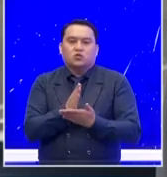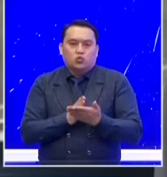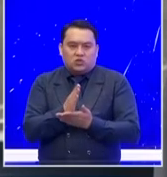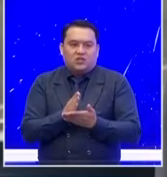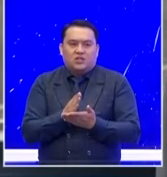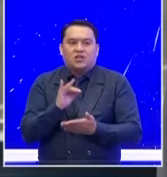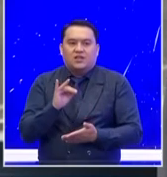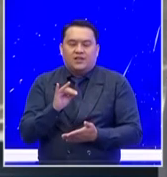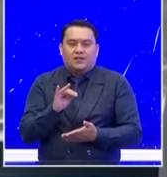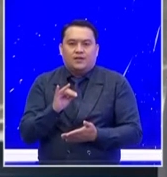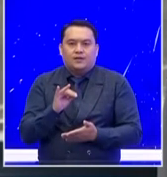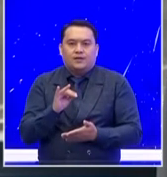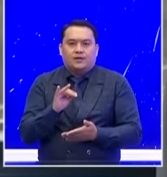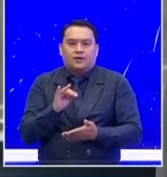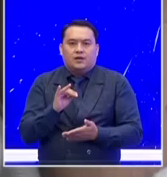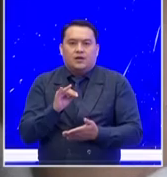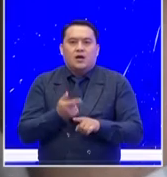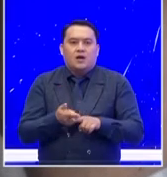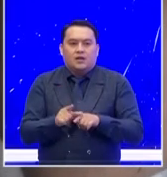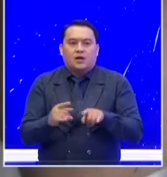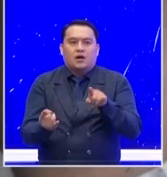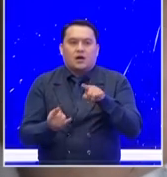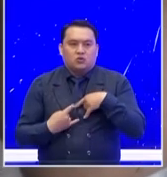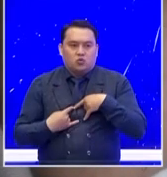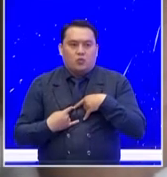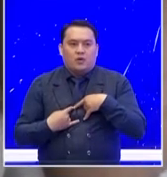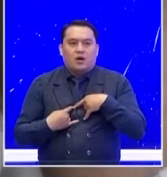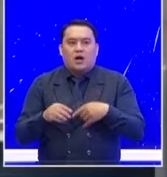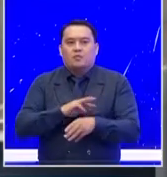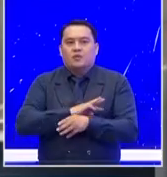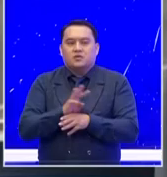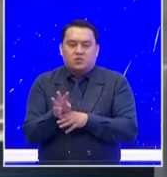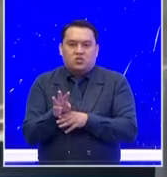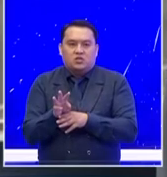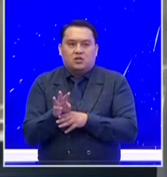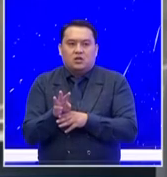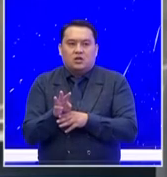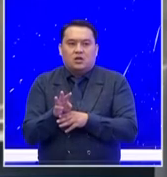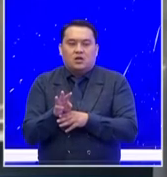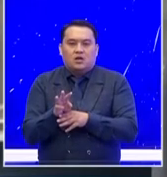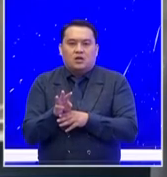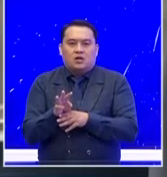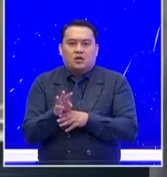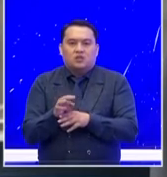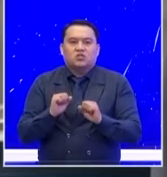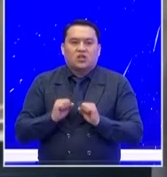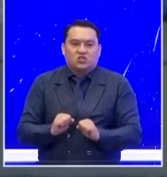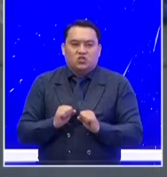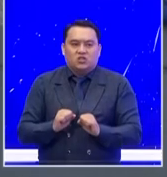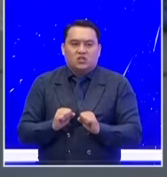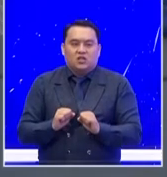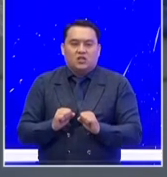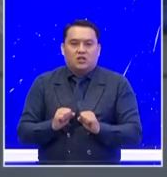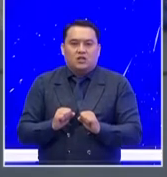а также данные костюмы оснащены элементами пассивной защиты.